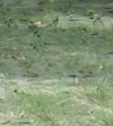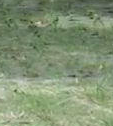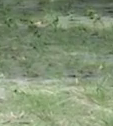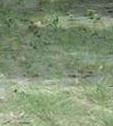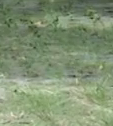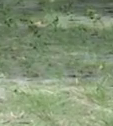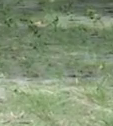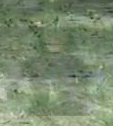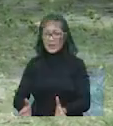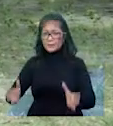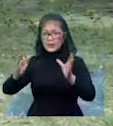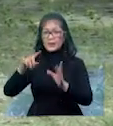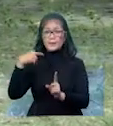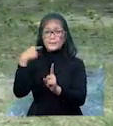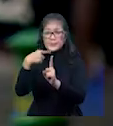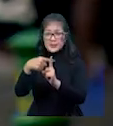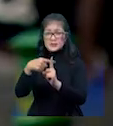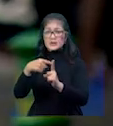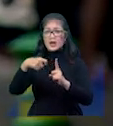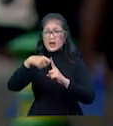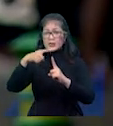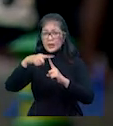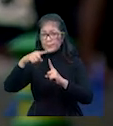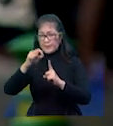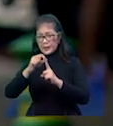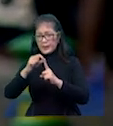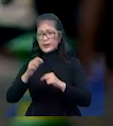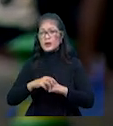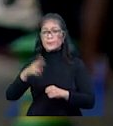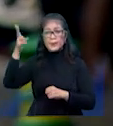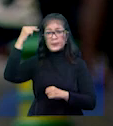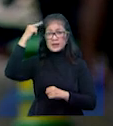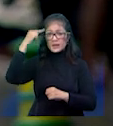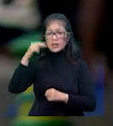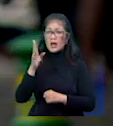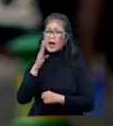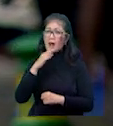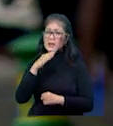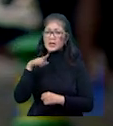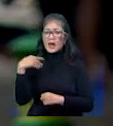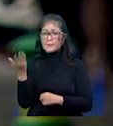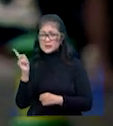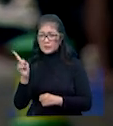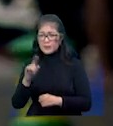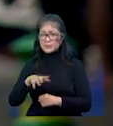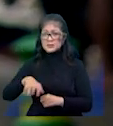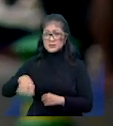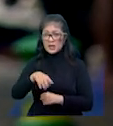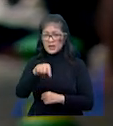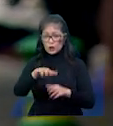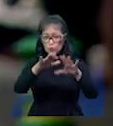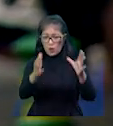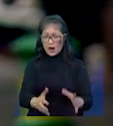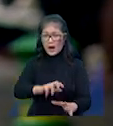harus menyertakan identitas KTP pemerintah berdalih langkah ini dipilih untuk mendorong distribusi subsidi LPG 3 kg